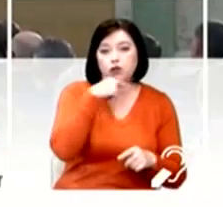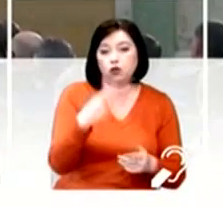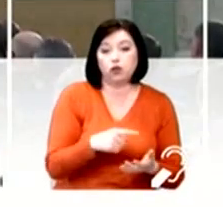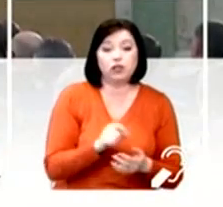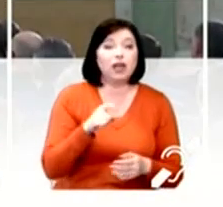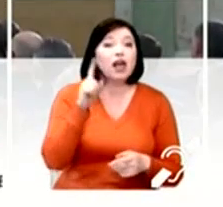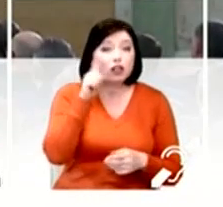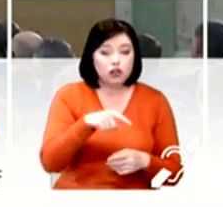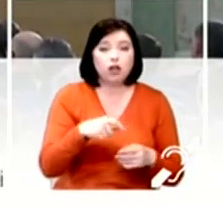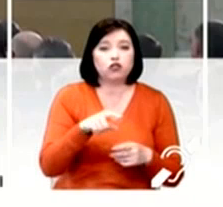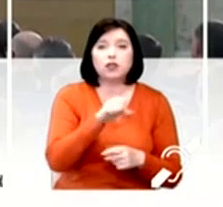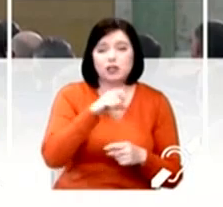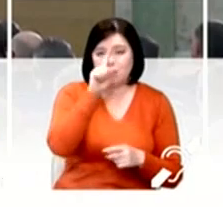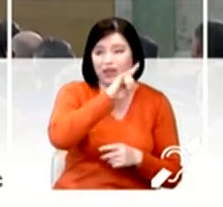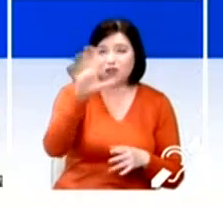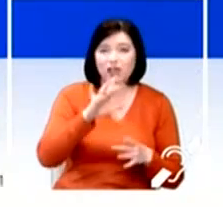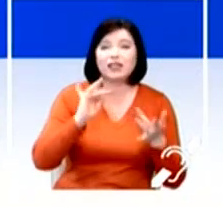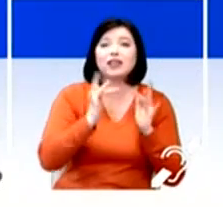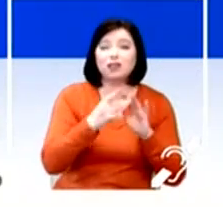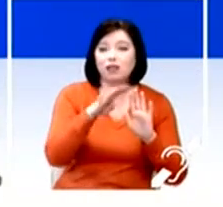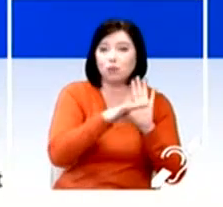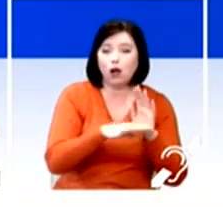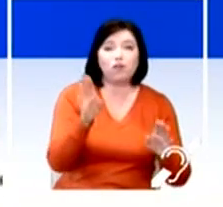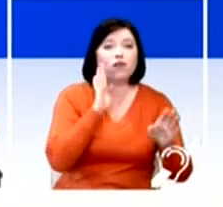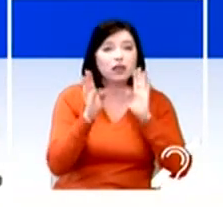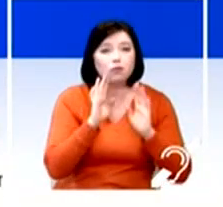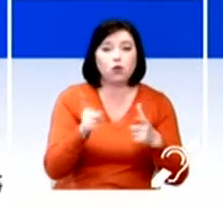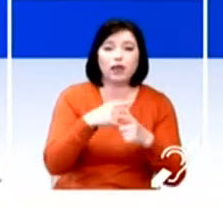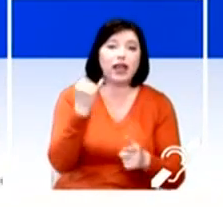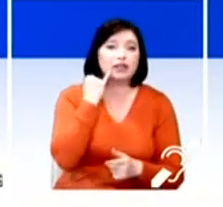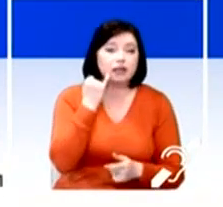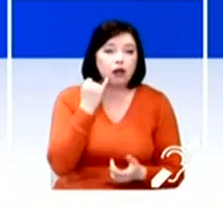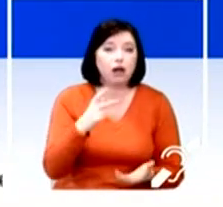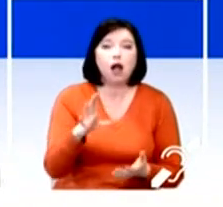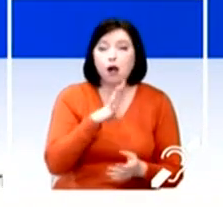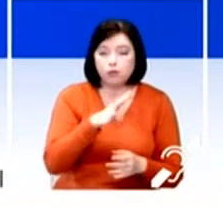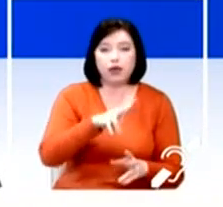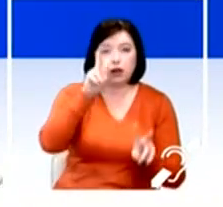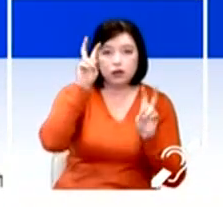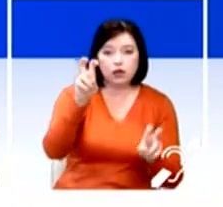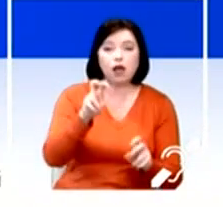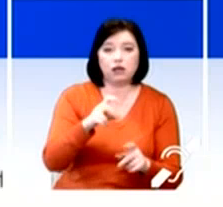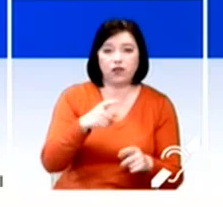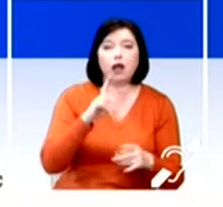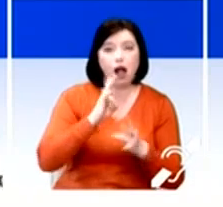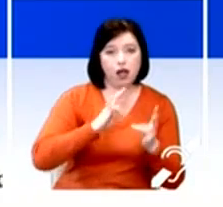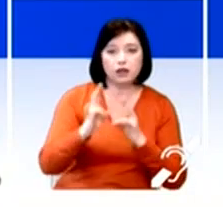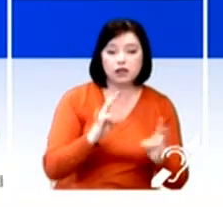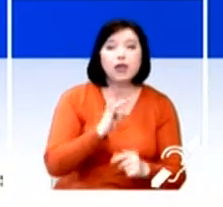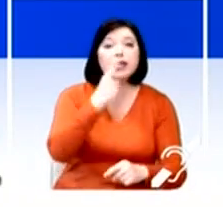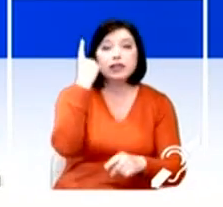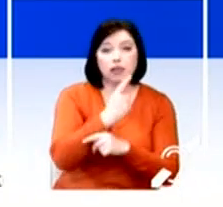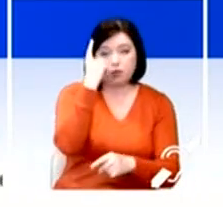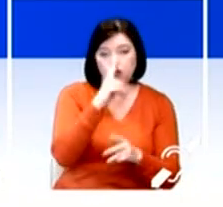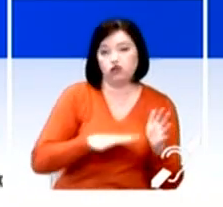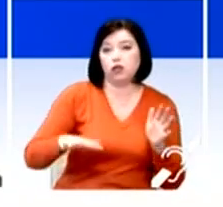Până și cele mai populare rețele de socializare, precum Facebook sau Instagram, au fost catalogate drept extremiste și